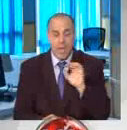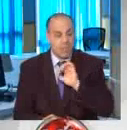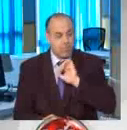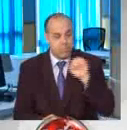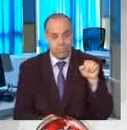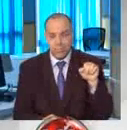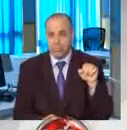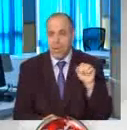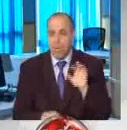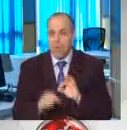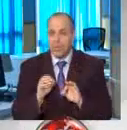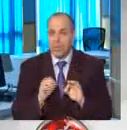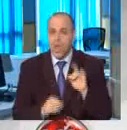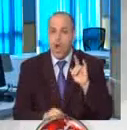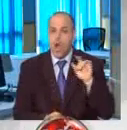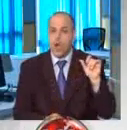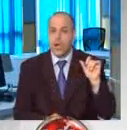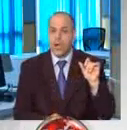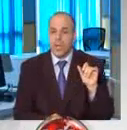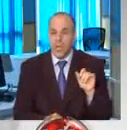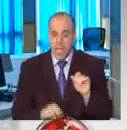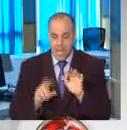على منتخب هونغ كونغ